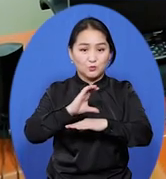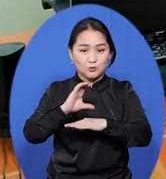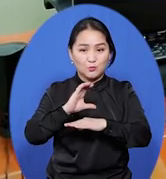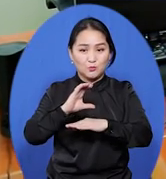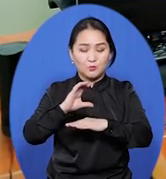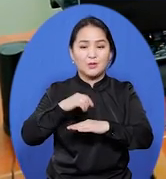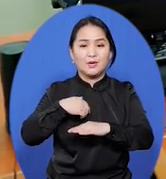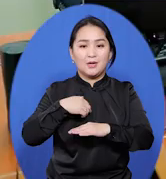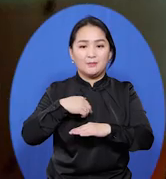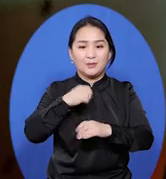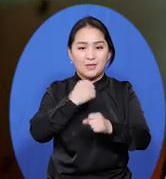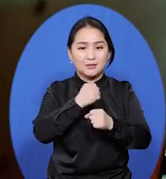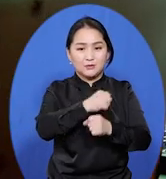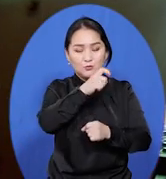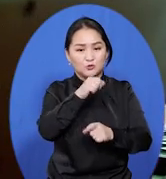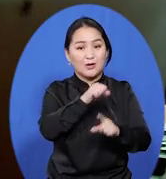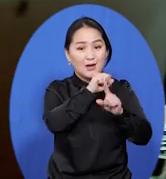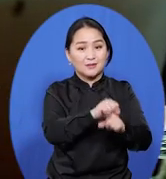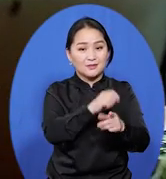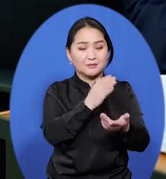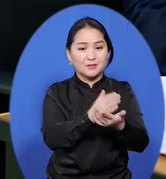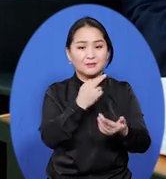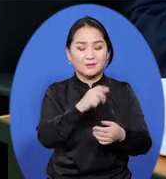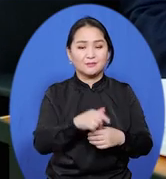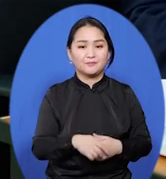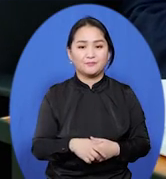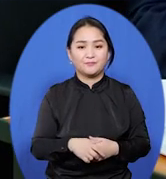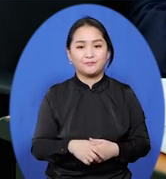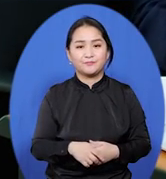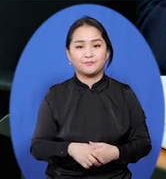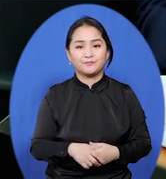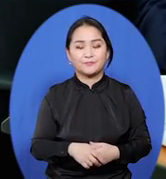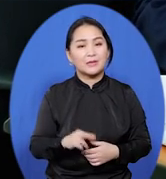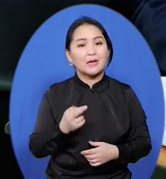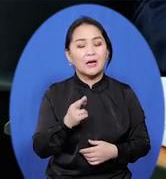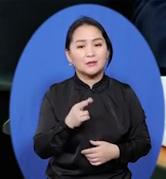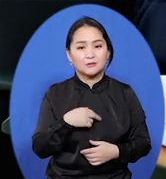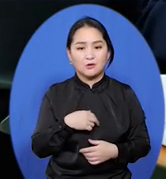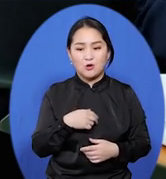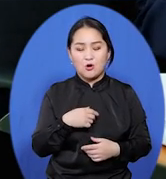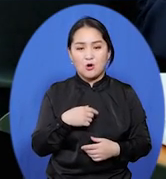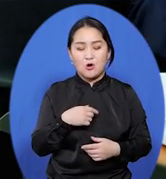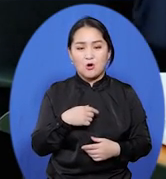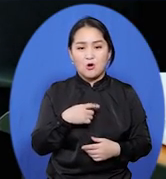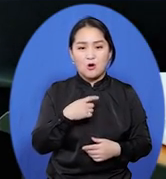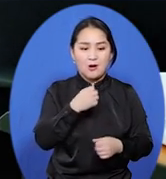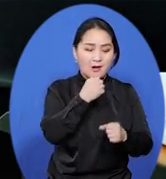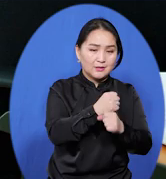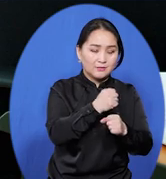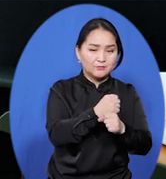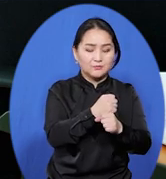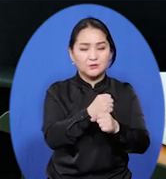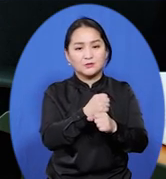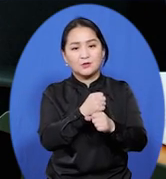Сумдад манай ажилтнуудын хувьд яг ачаалтай байдаг. Ер нь сумын тавгаагаар зурхад манай мэрэгчлэлтэнд нэлээд ачаалтай байдаг. Яг л тэр энэ чинь хуучин хоёр мэрэгчлэл байсан. Нэг нь хөдөлмөрийн мэрэгчлэл, нэг нь